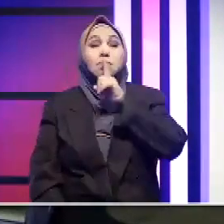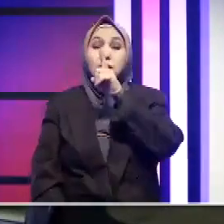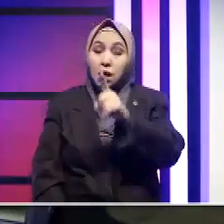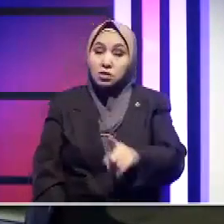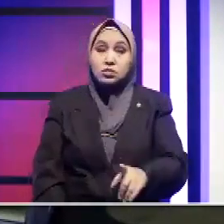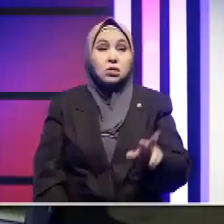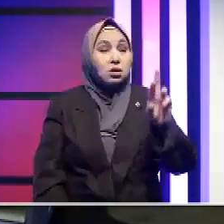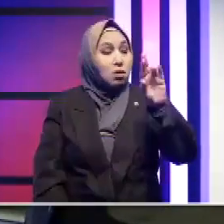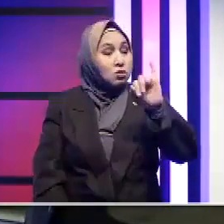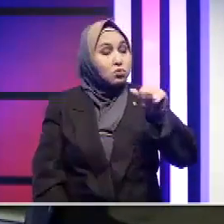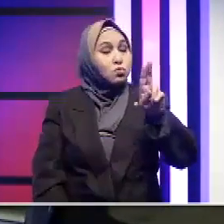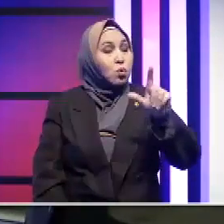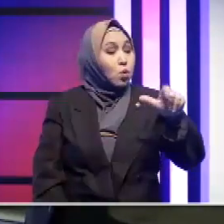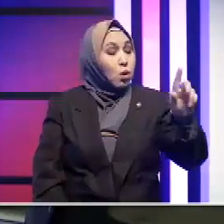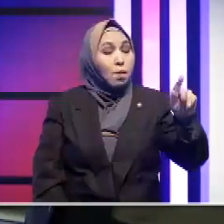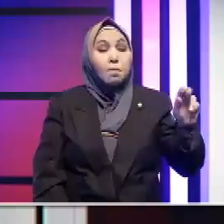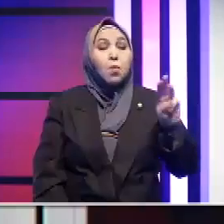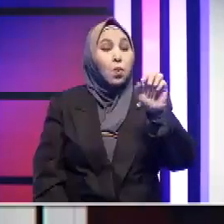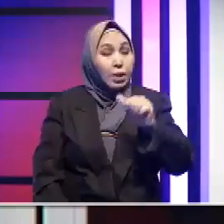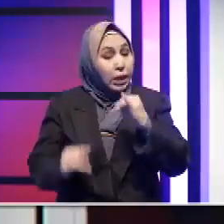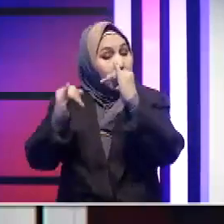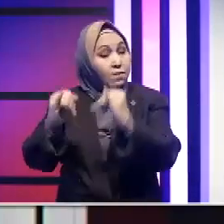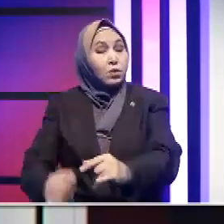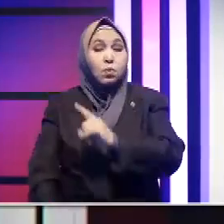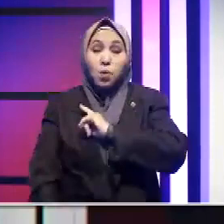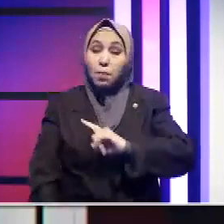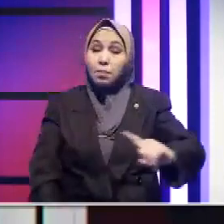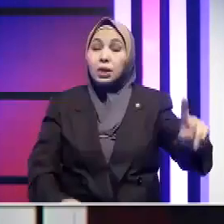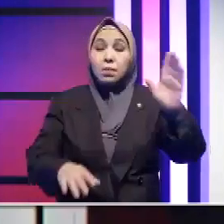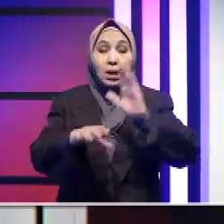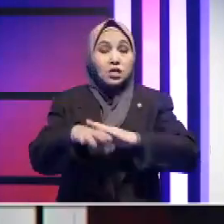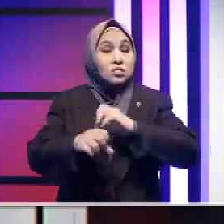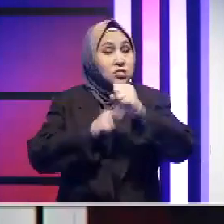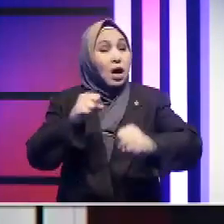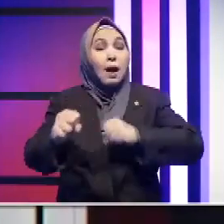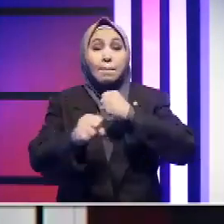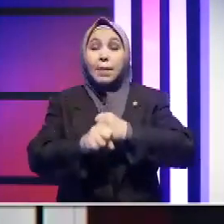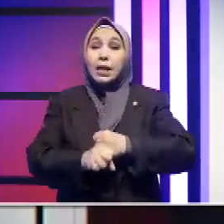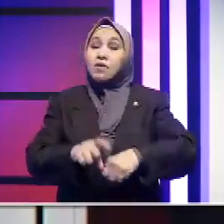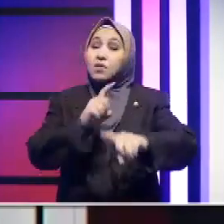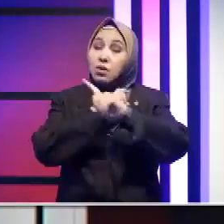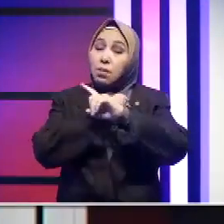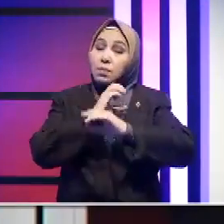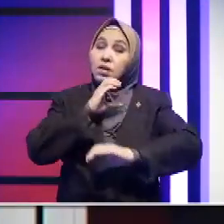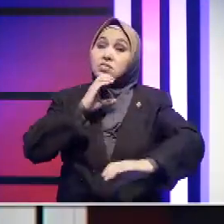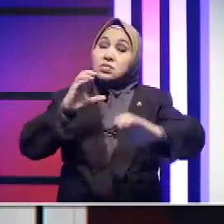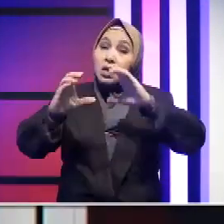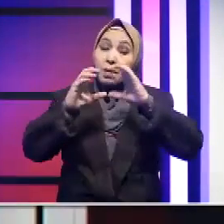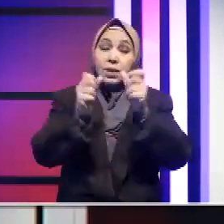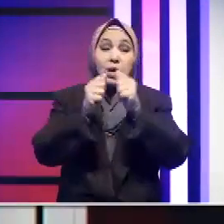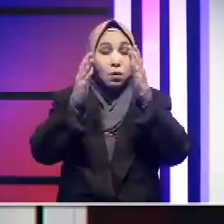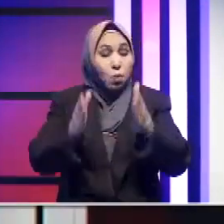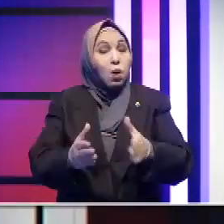rojul Mukmin seorang individu Mukmin pada zaman Firaun ini beliau bercakap youtuber hujjah dengan